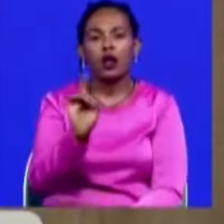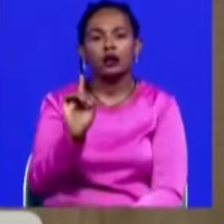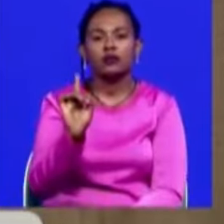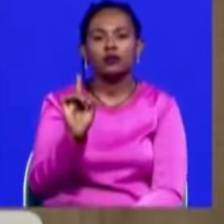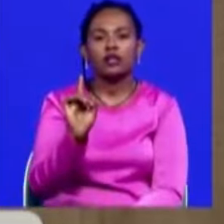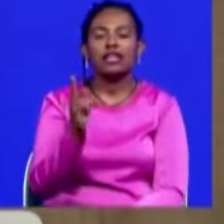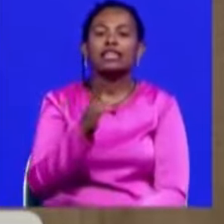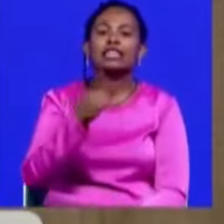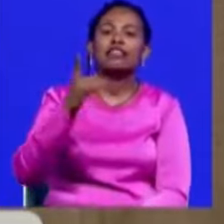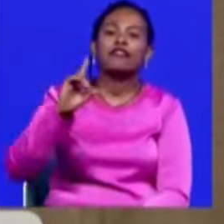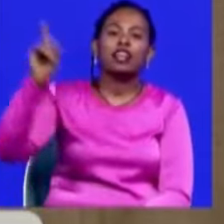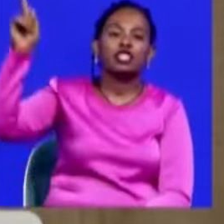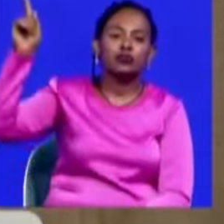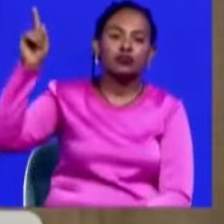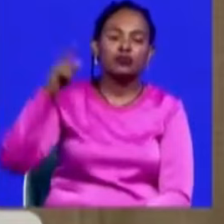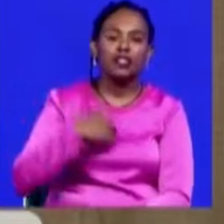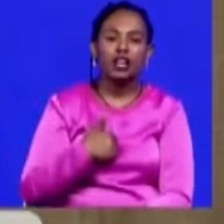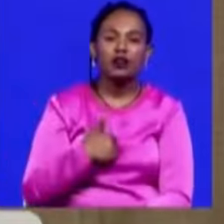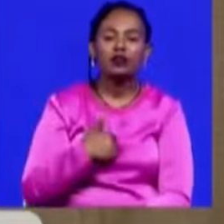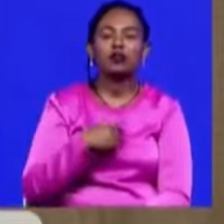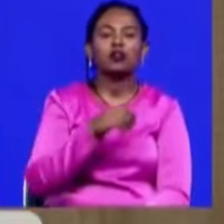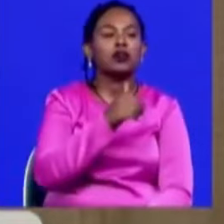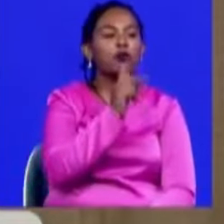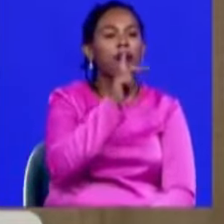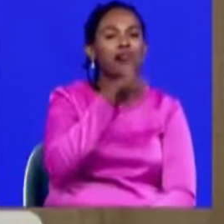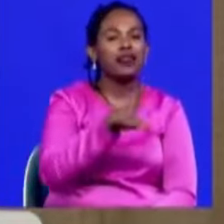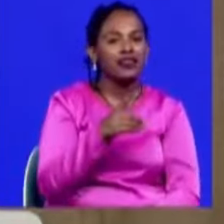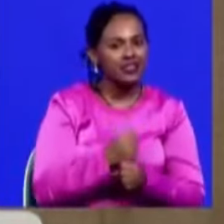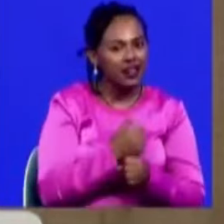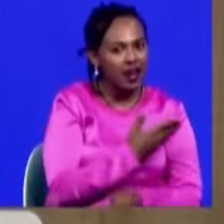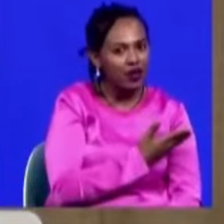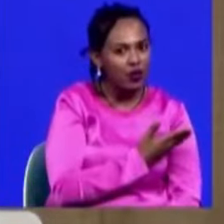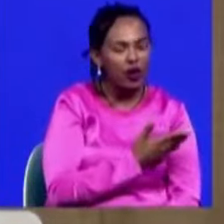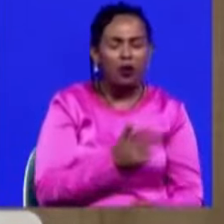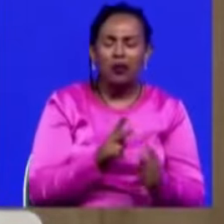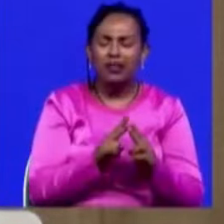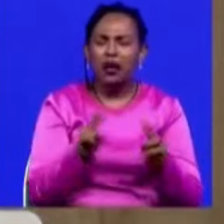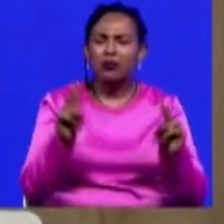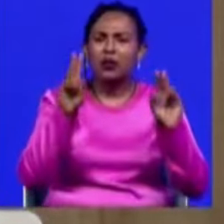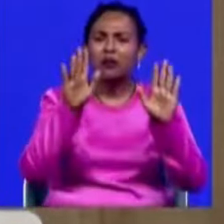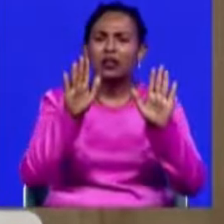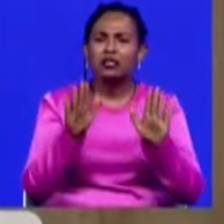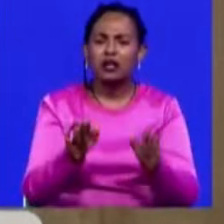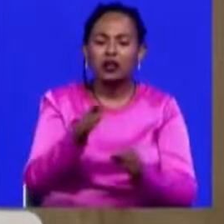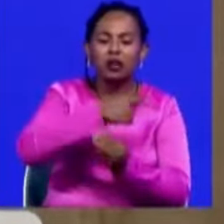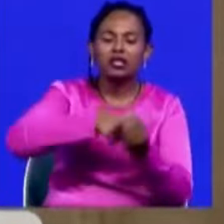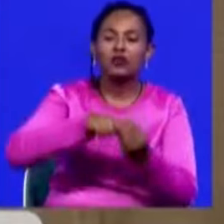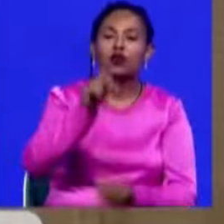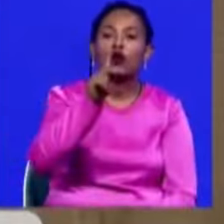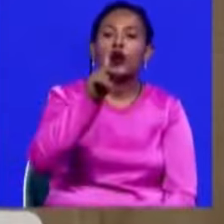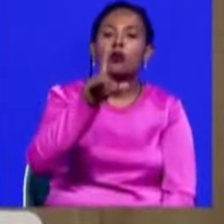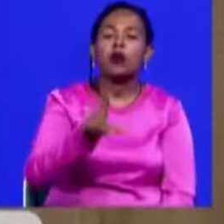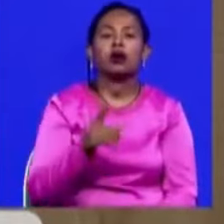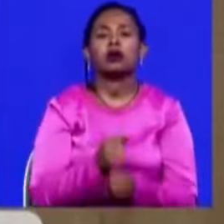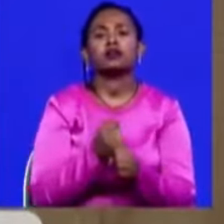ልክ ፍሬንድሺፕ እንዳልነው ልክ አድዋ ፓርክ እንደሰራ ነው። እጅግ የሚያስገርም የሰፈሩ ፓርክ